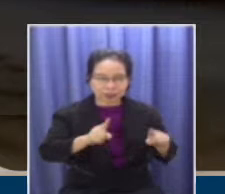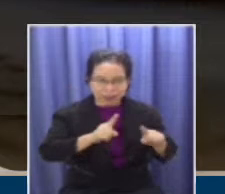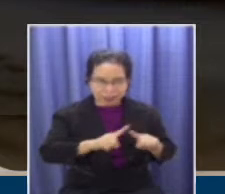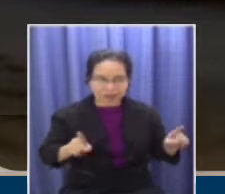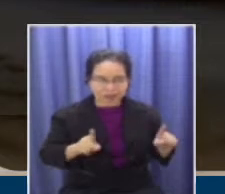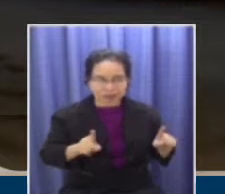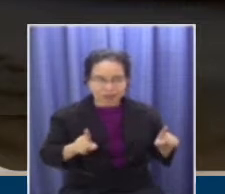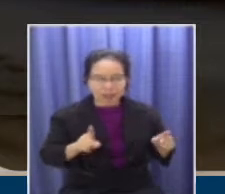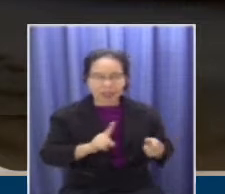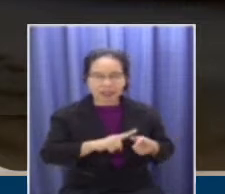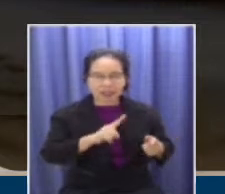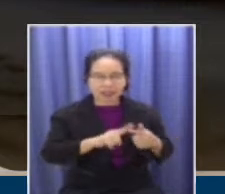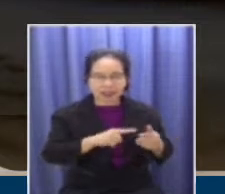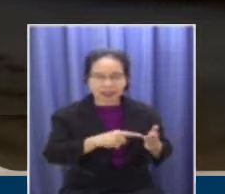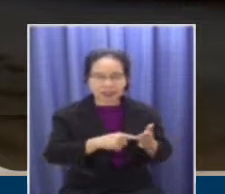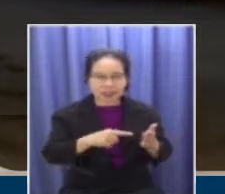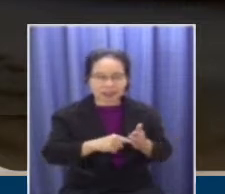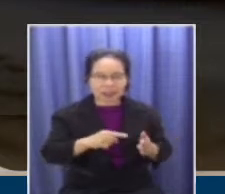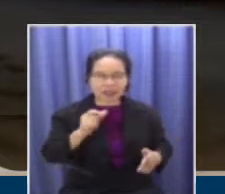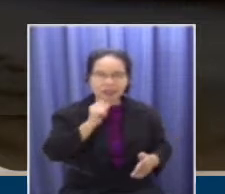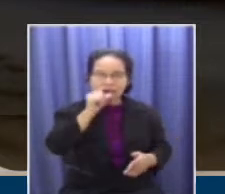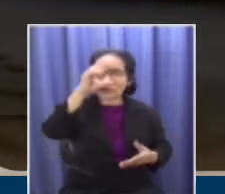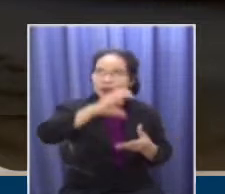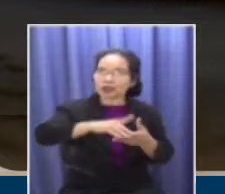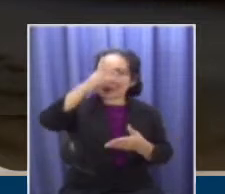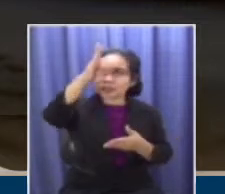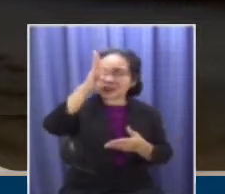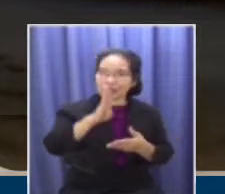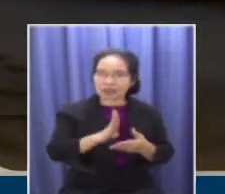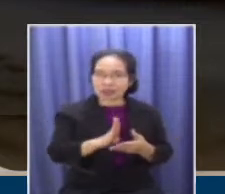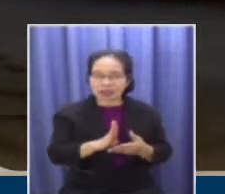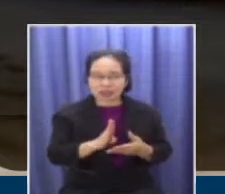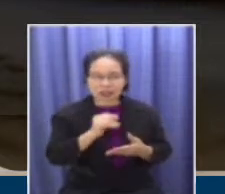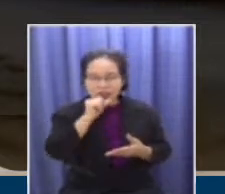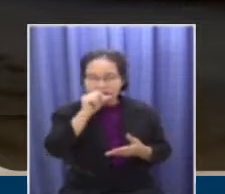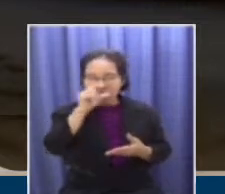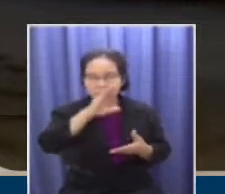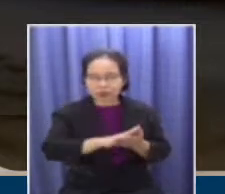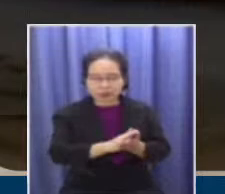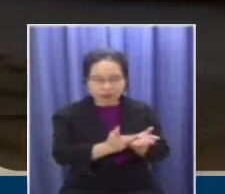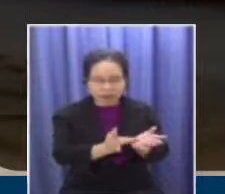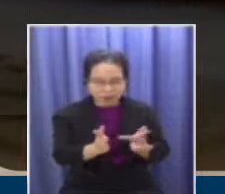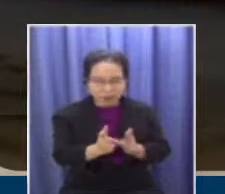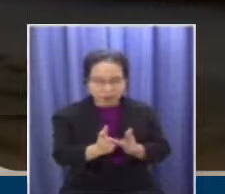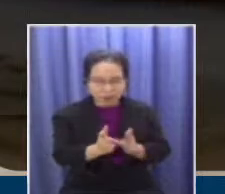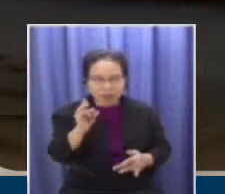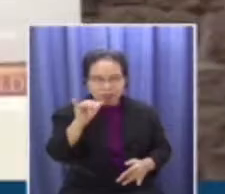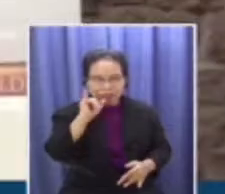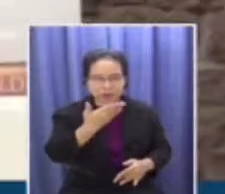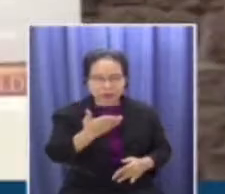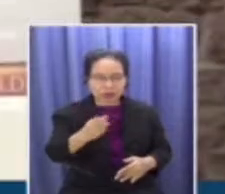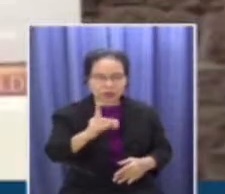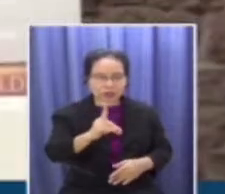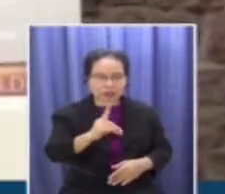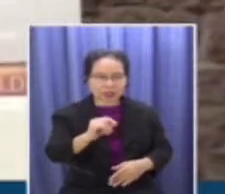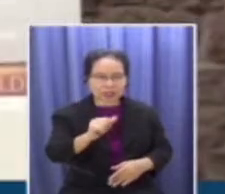eba nam eba ne wedie ni mu eba honam dua ni mu a eba nipa honam dua mu a nipa honam dua mu